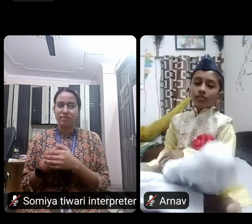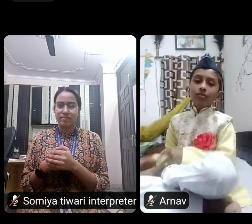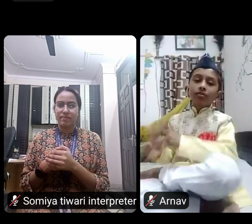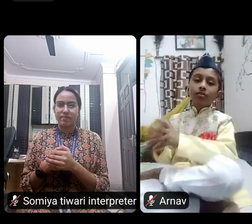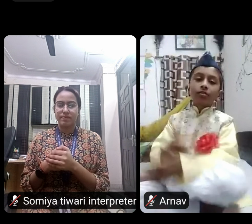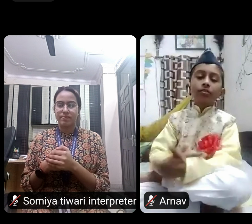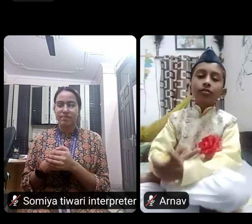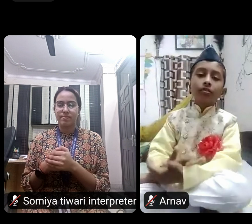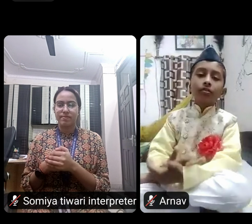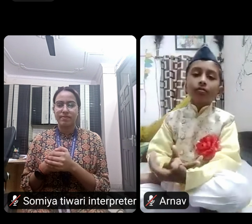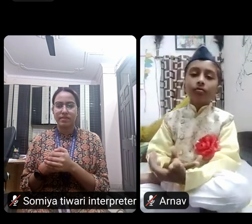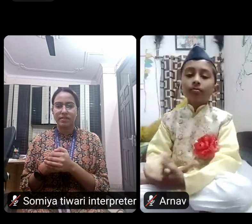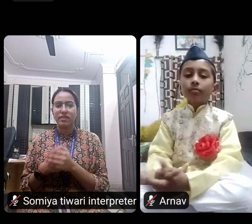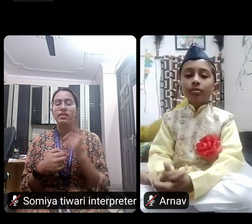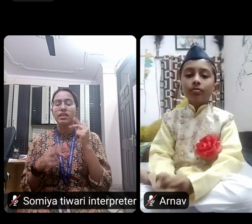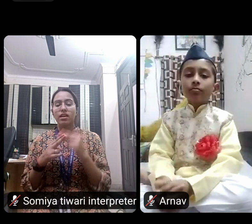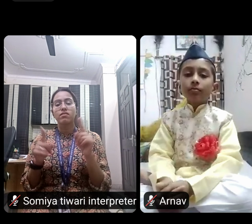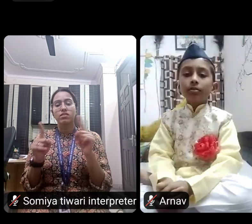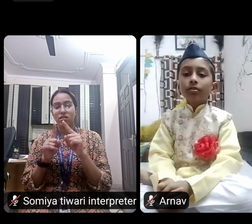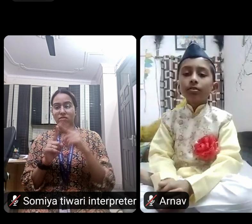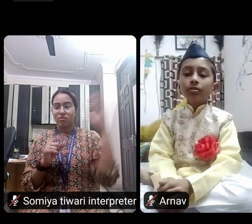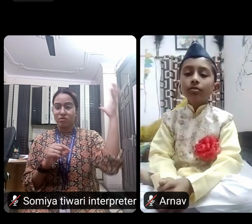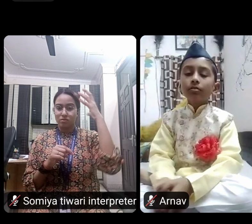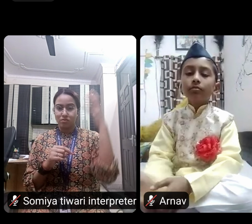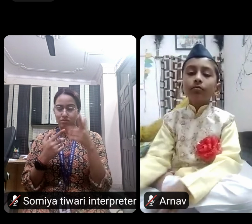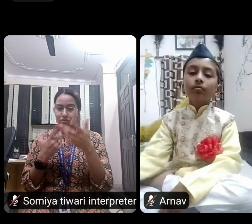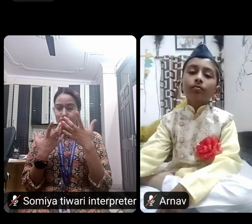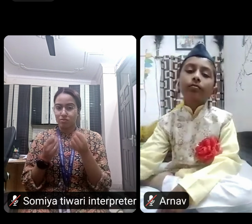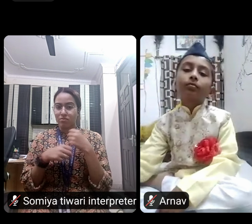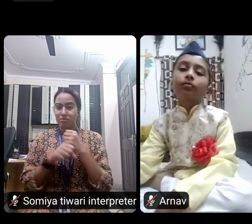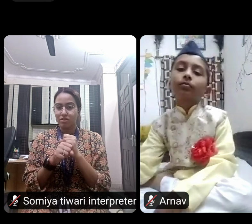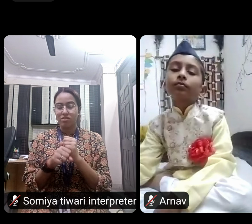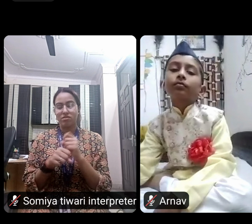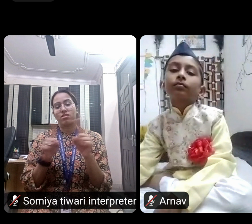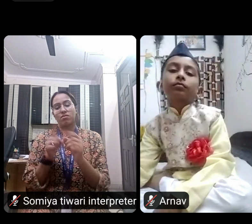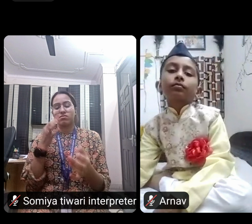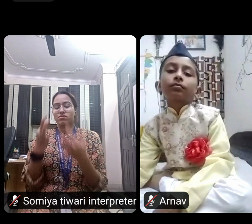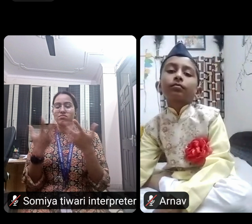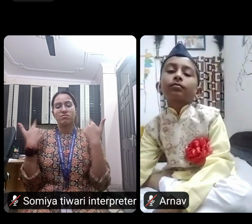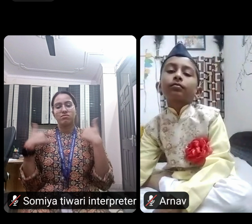बोलता हूँ, कि अगर सूरज यस बनना है तो जलना तो पड़ेगा। अगर